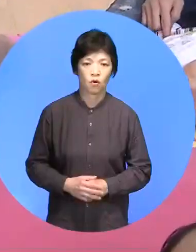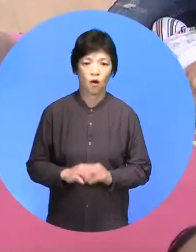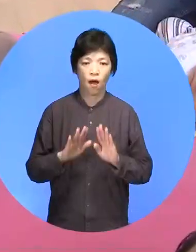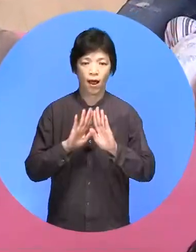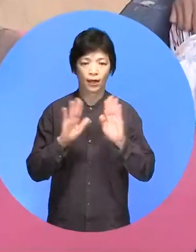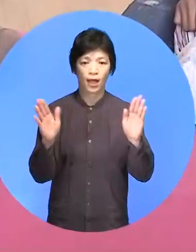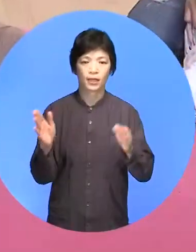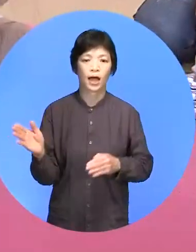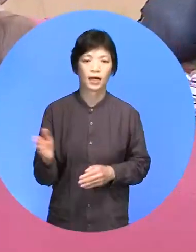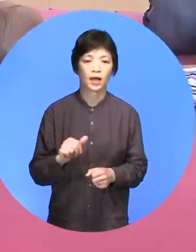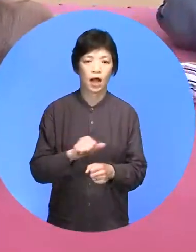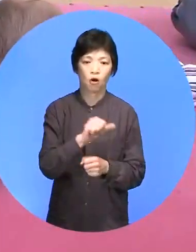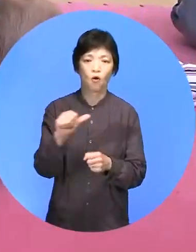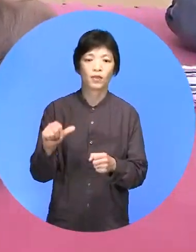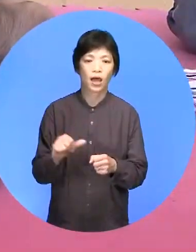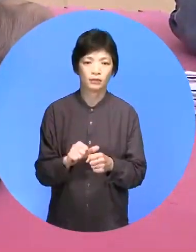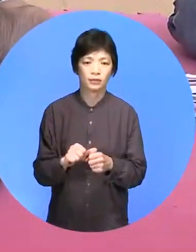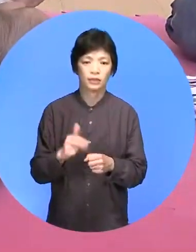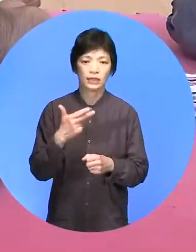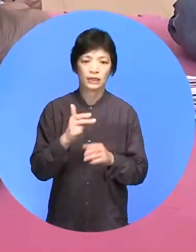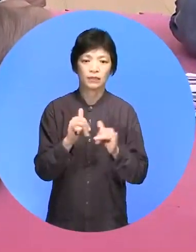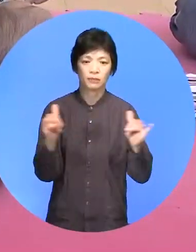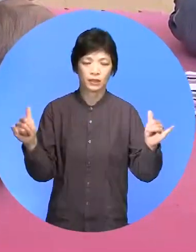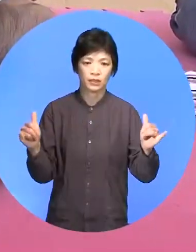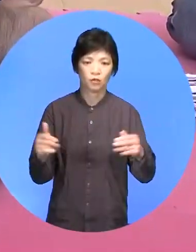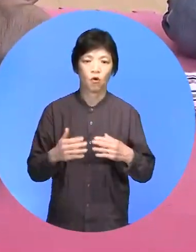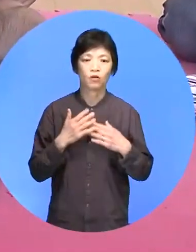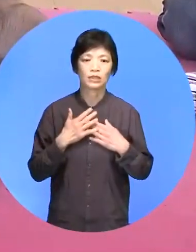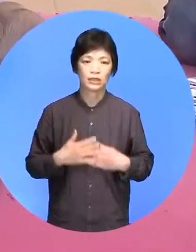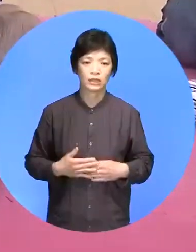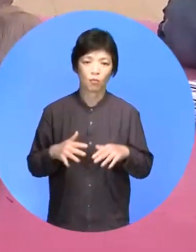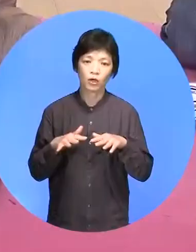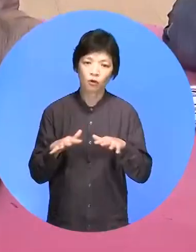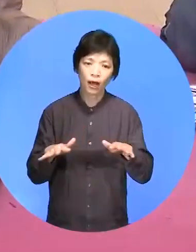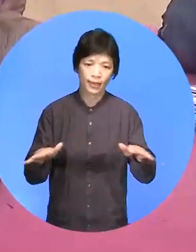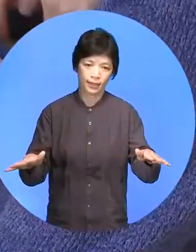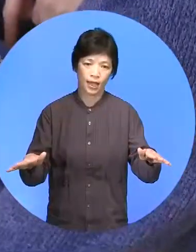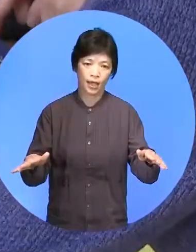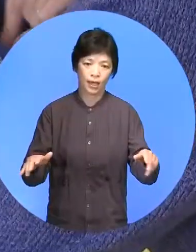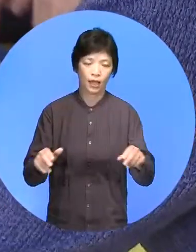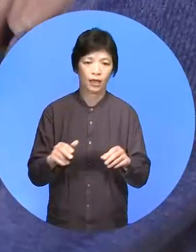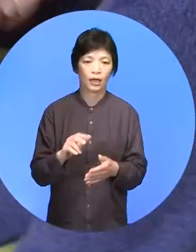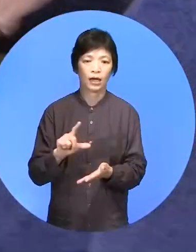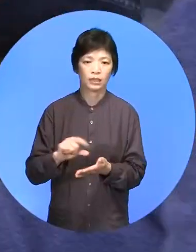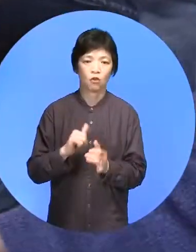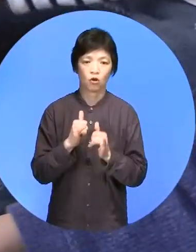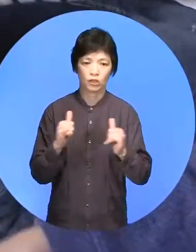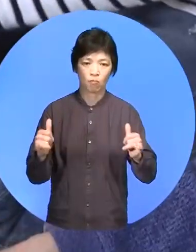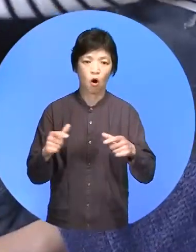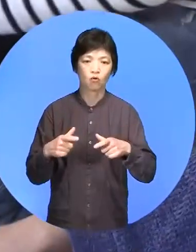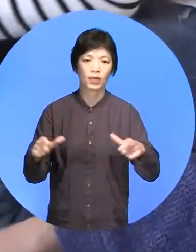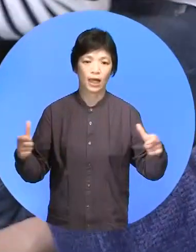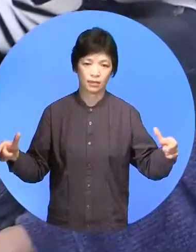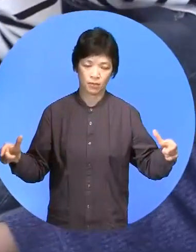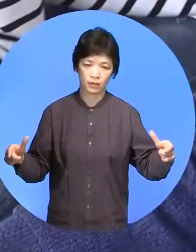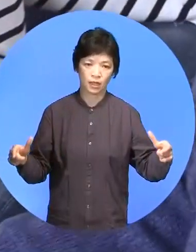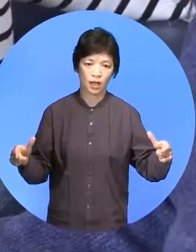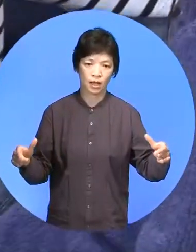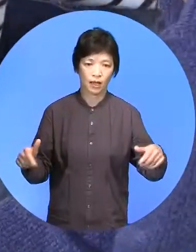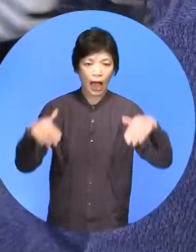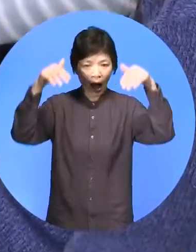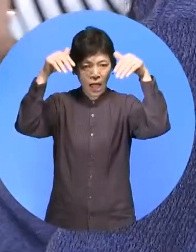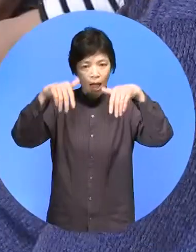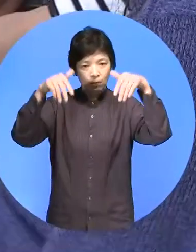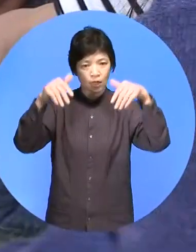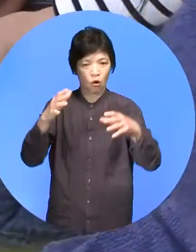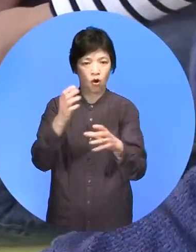開館から5年、市民への認知度も高まり年々利用者が増えるようになったゆいぴや。雨の日のお出かけ